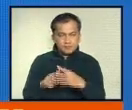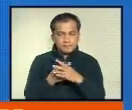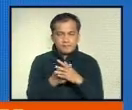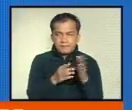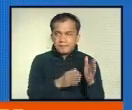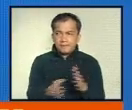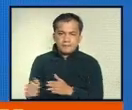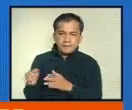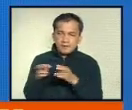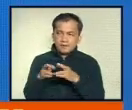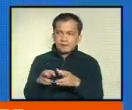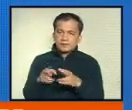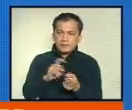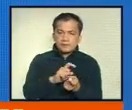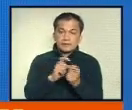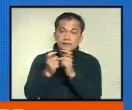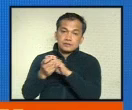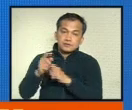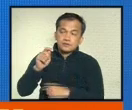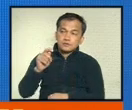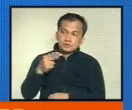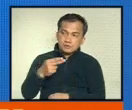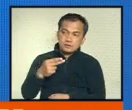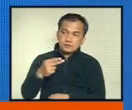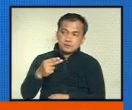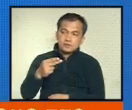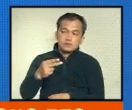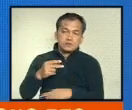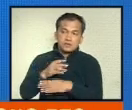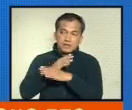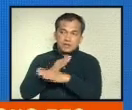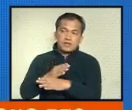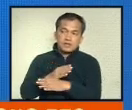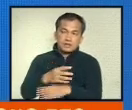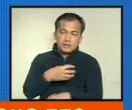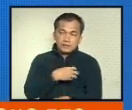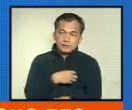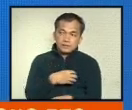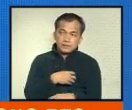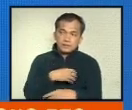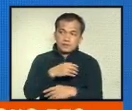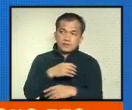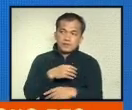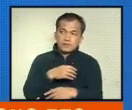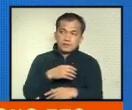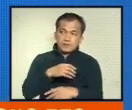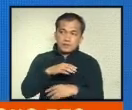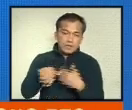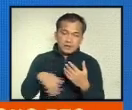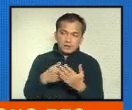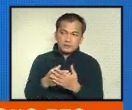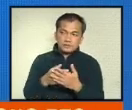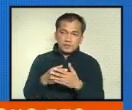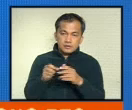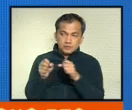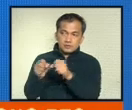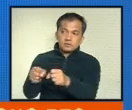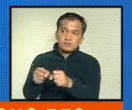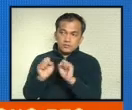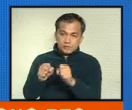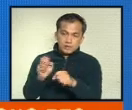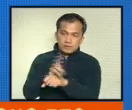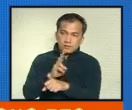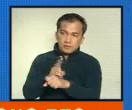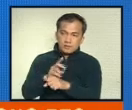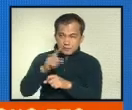Sinimulan na rin ihanda ang ruta ng traslasyon sa Huwebes. Haharangan ng mga otoridad ang mga kalsadang